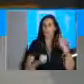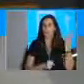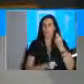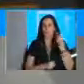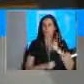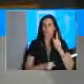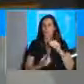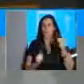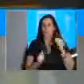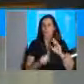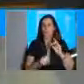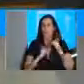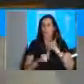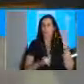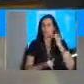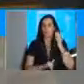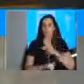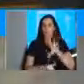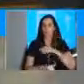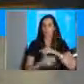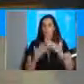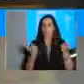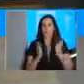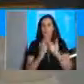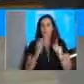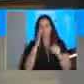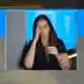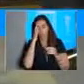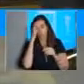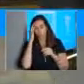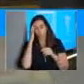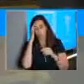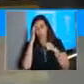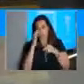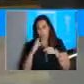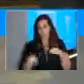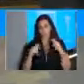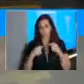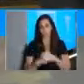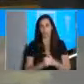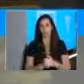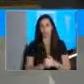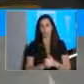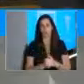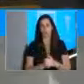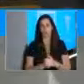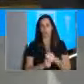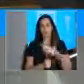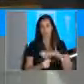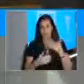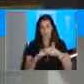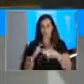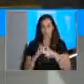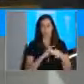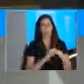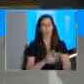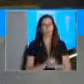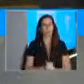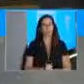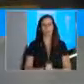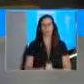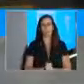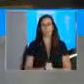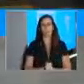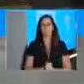לא מכניסים אותו לבית הספר, אוסרים על חלוקת הספרים. אבל פה אני מסכים איתך, זה נקרא חינוך? שנייה, אבל בוא תן לי להשלים משפט ואז אני אוכל להבהיר את